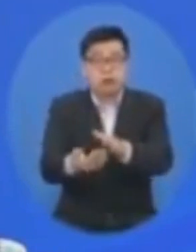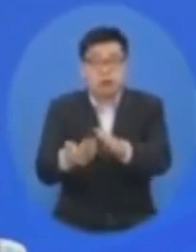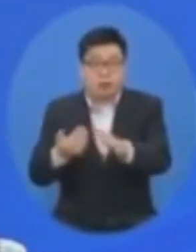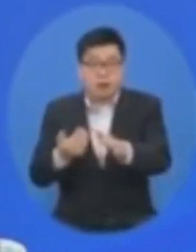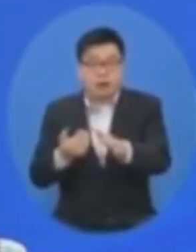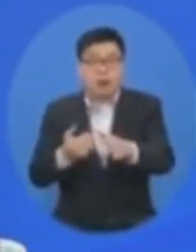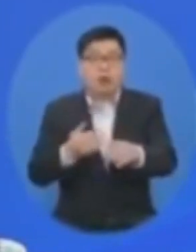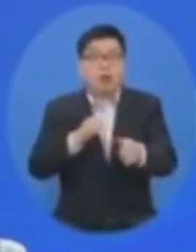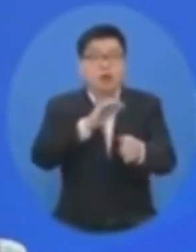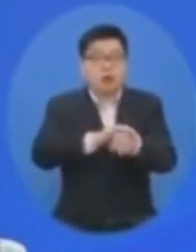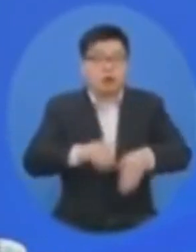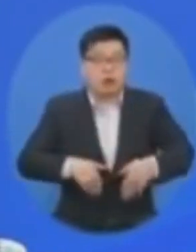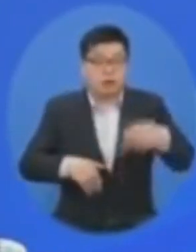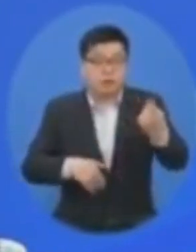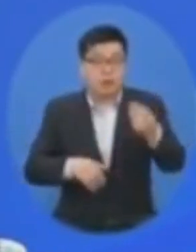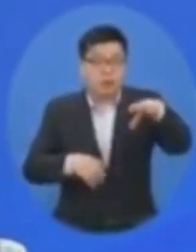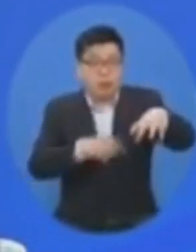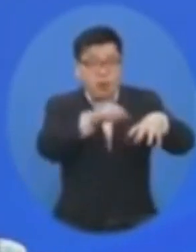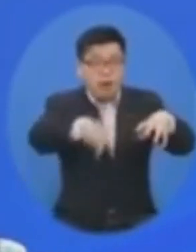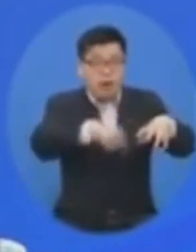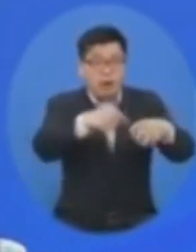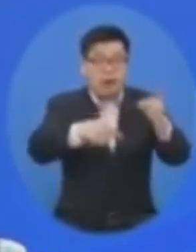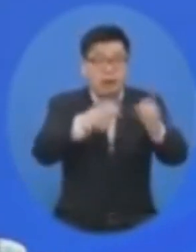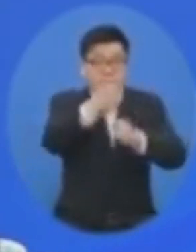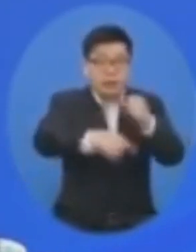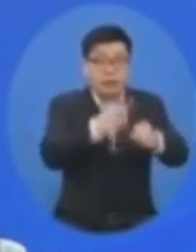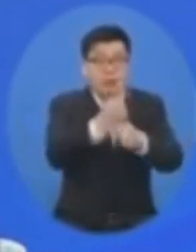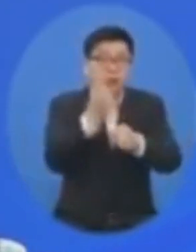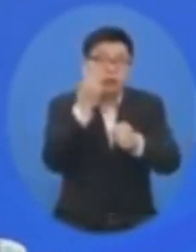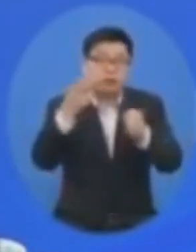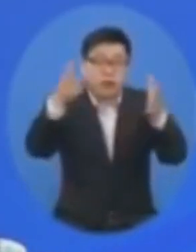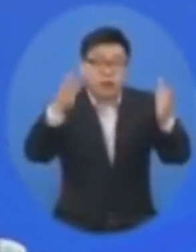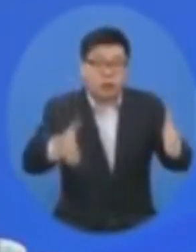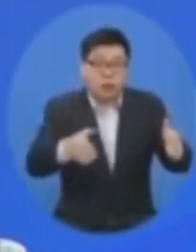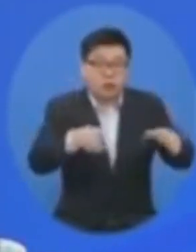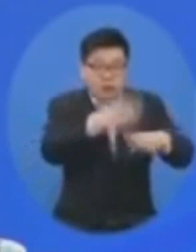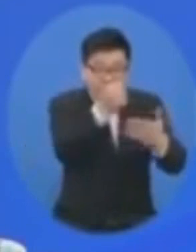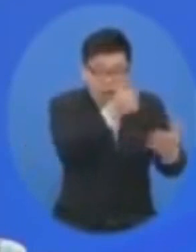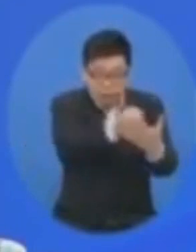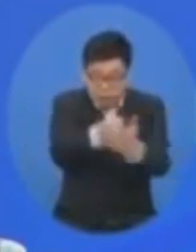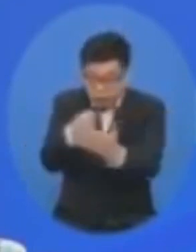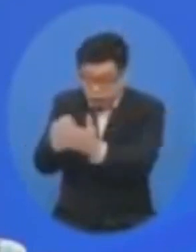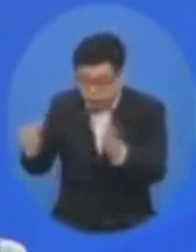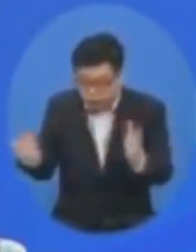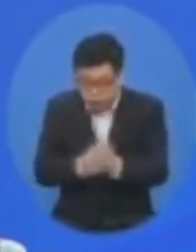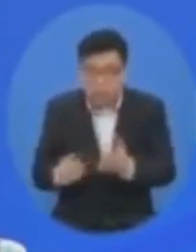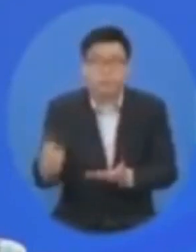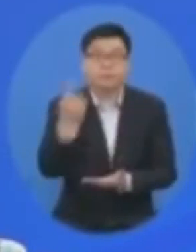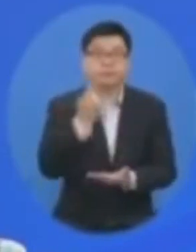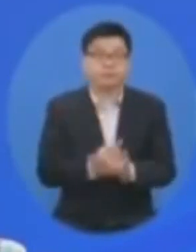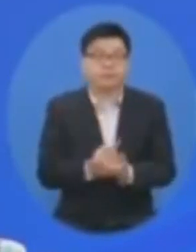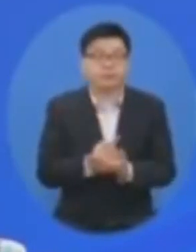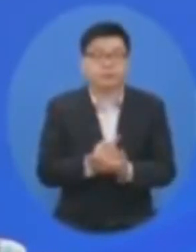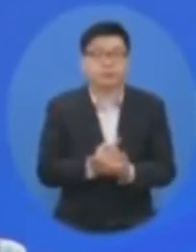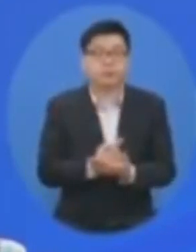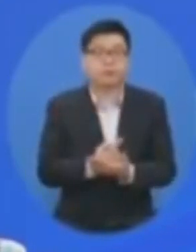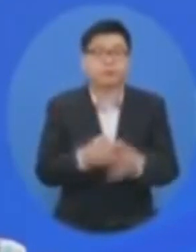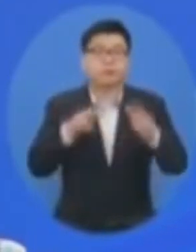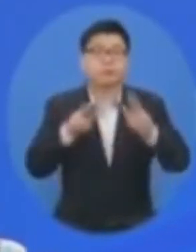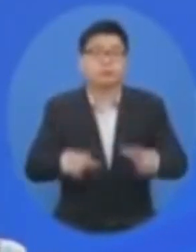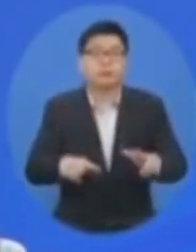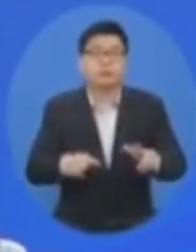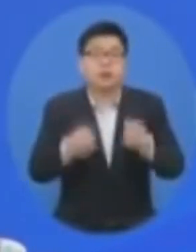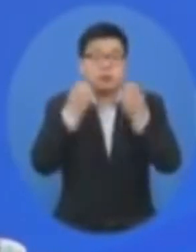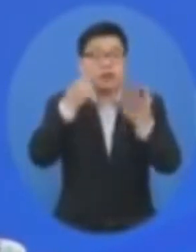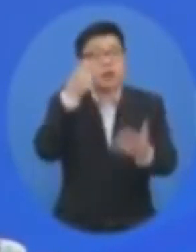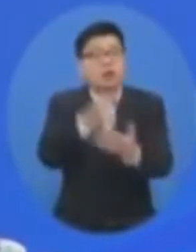모든 중요 정책을 1년 2개월 동안 중요 정책을 다 결정해 주고 나왔어요. 이제는 직무대행자가 하면 그